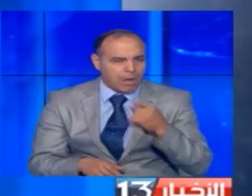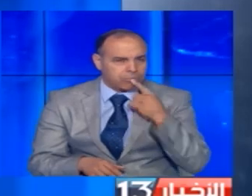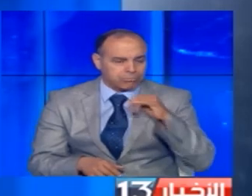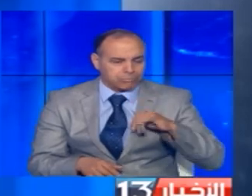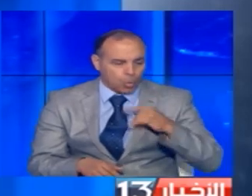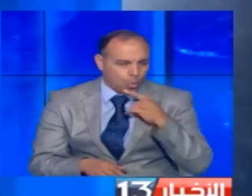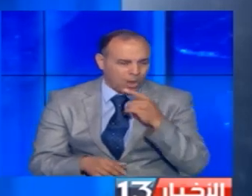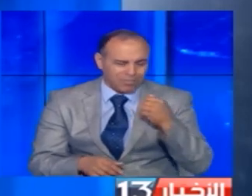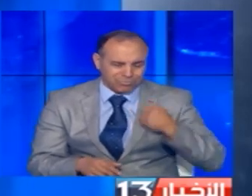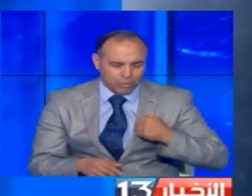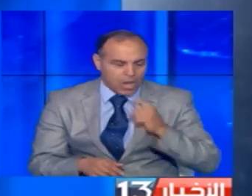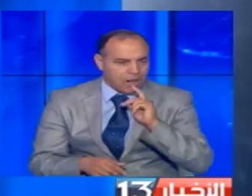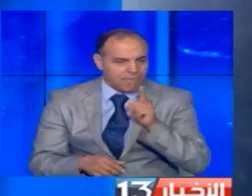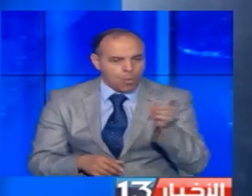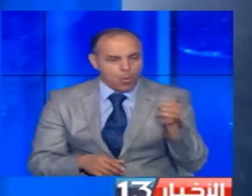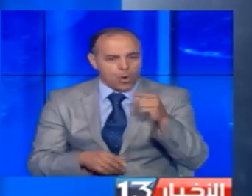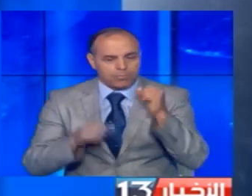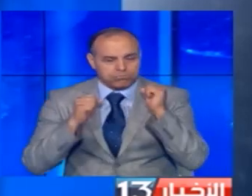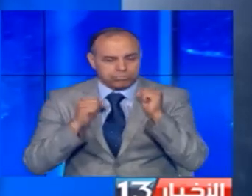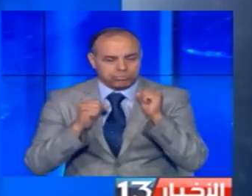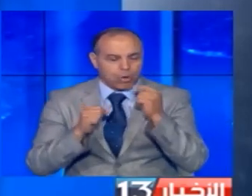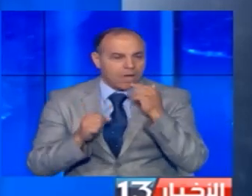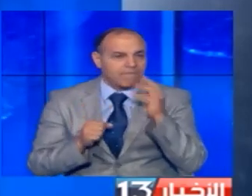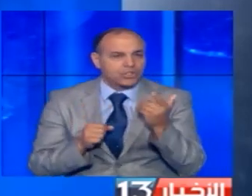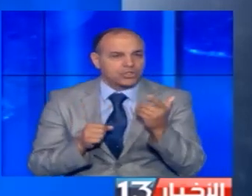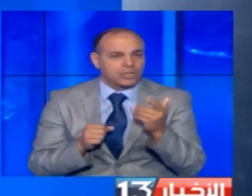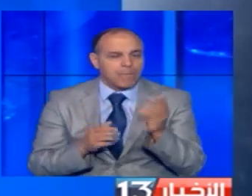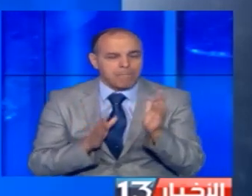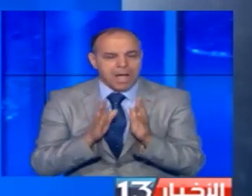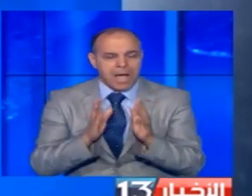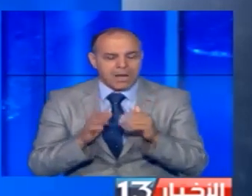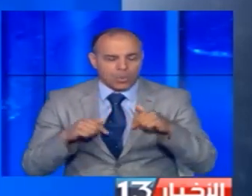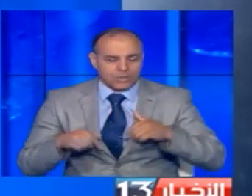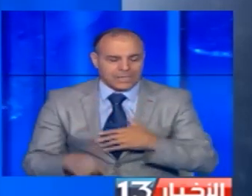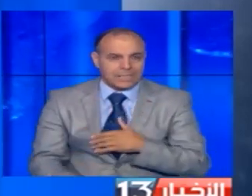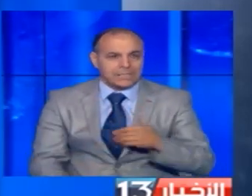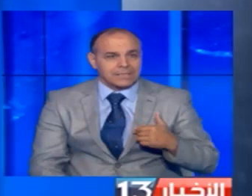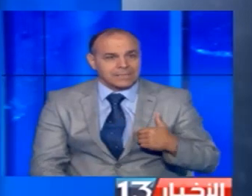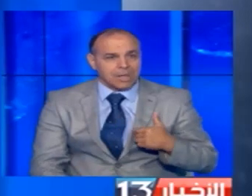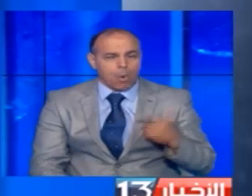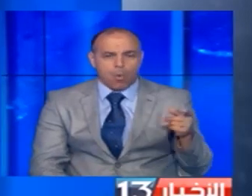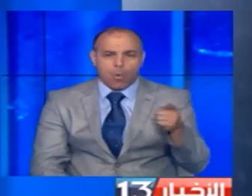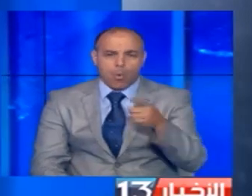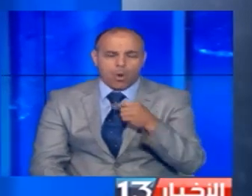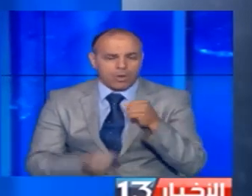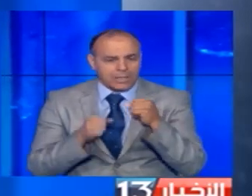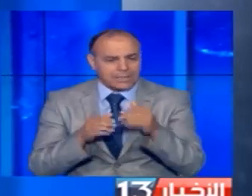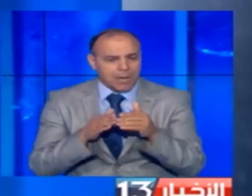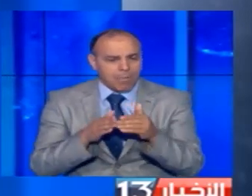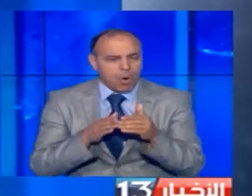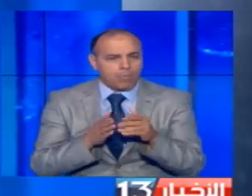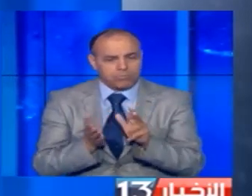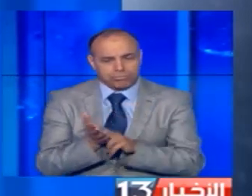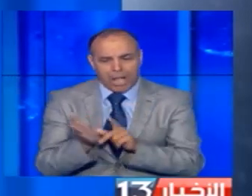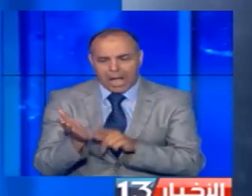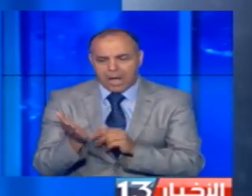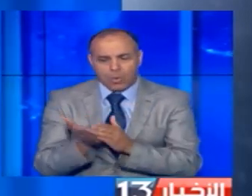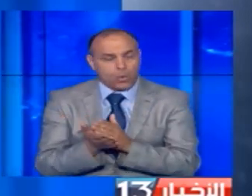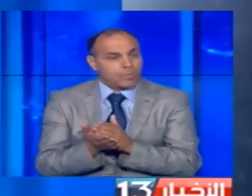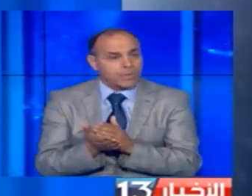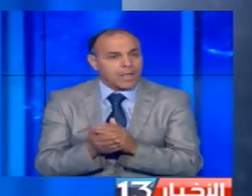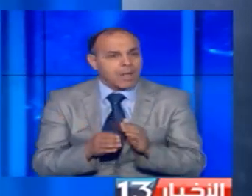الاستشفائيين نفذوا وقفه احتجاجيه امام مقر وزاره الصحه وقفه طالبوا فيها بتفعيل مشروع القانون